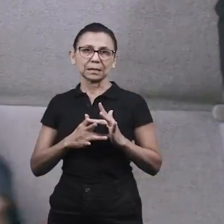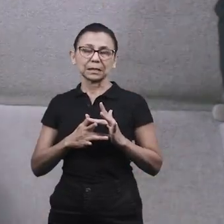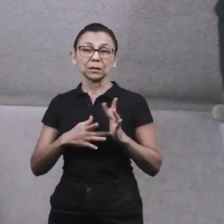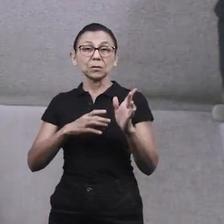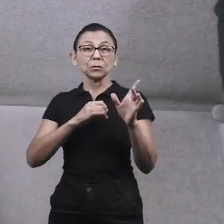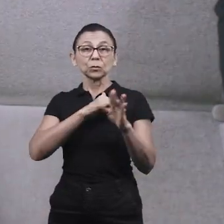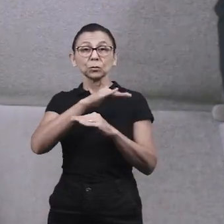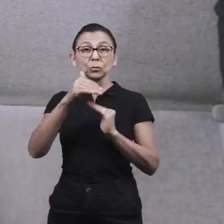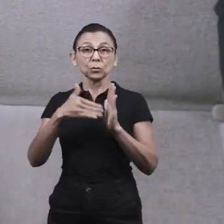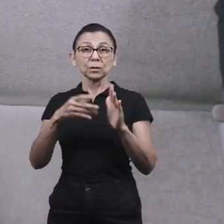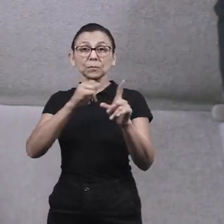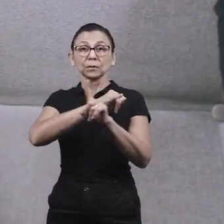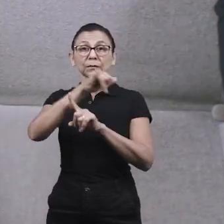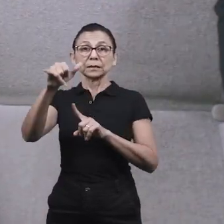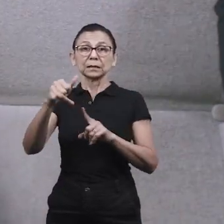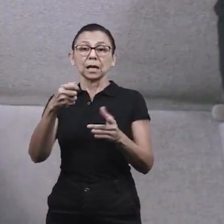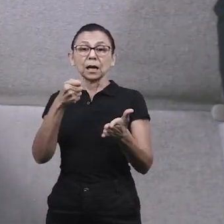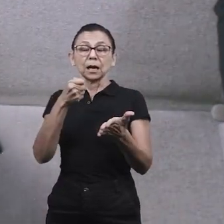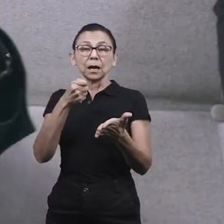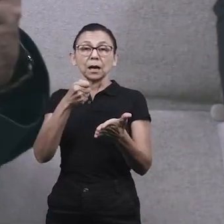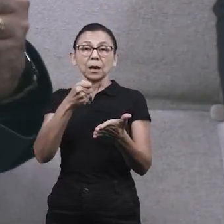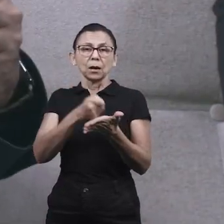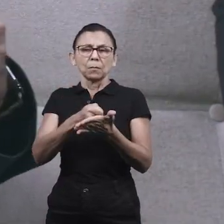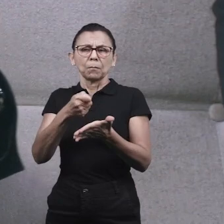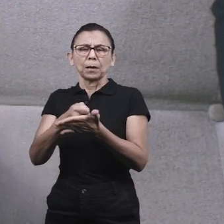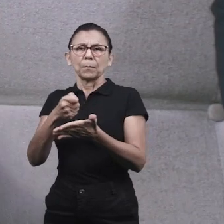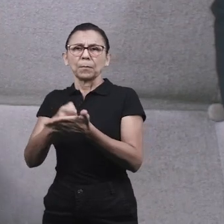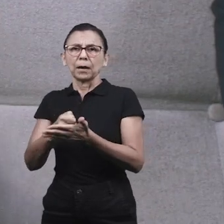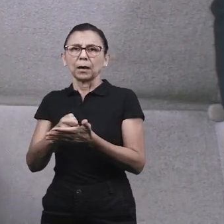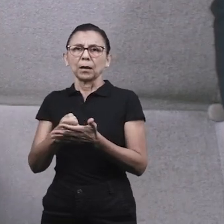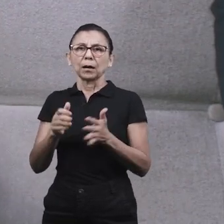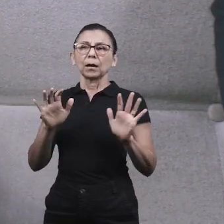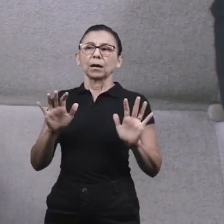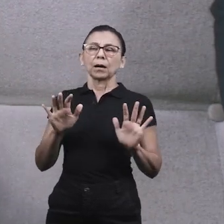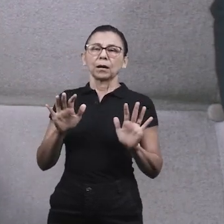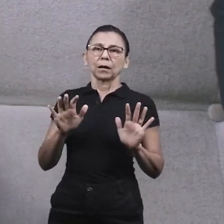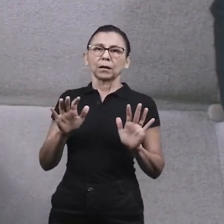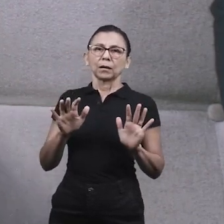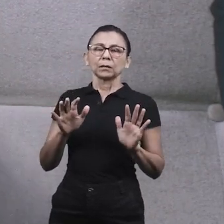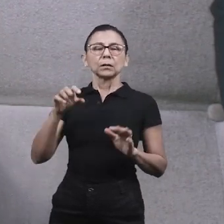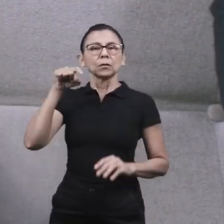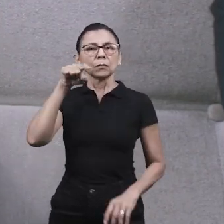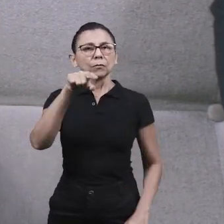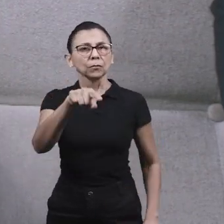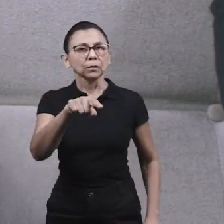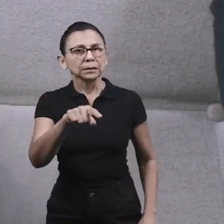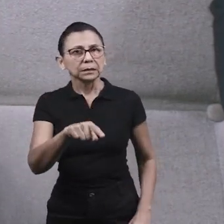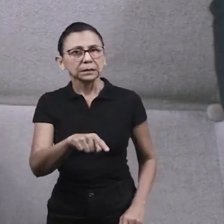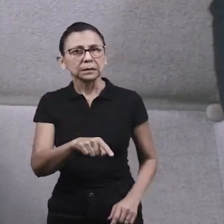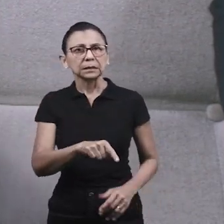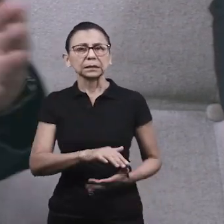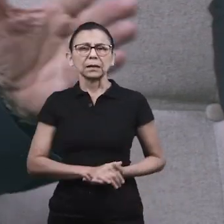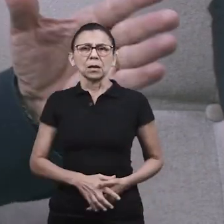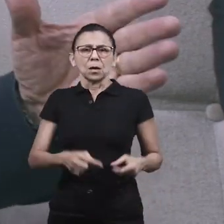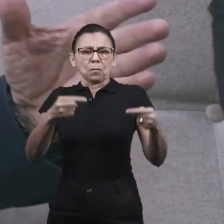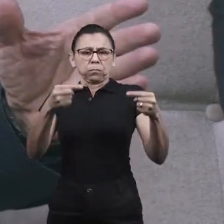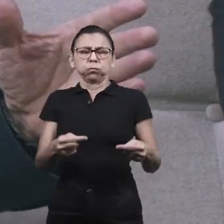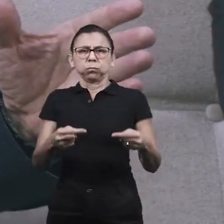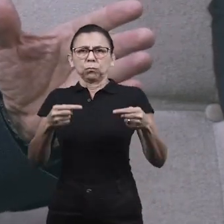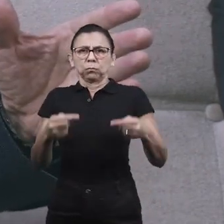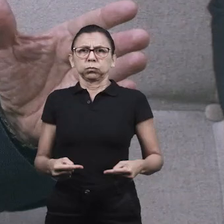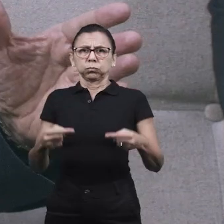précède le retour du Seigneur Jésus, où les prophéties s'accomplissent devant nous.